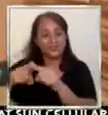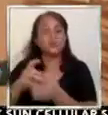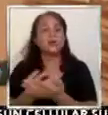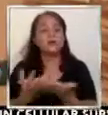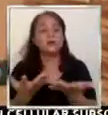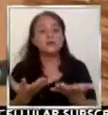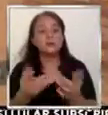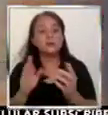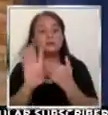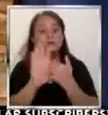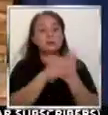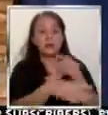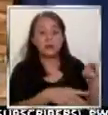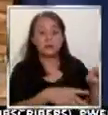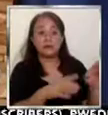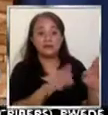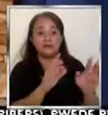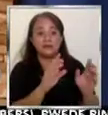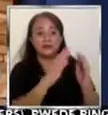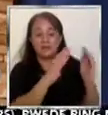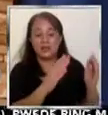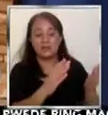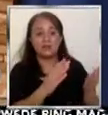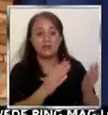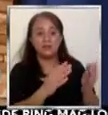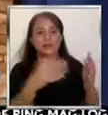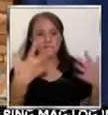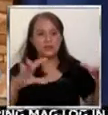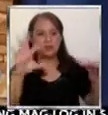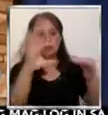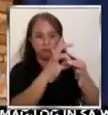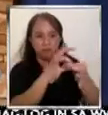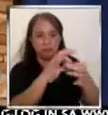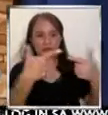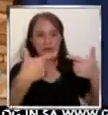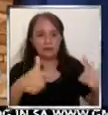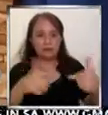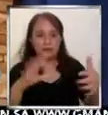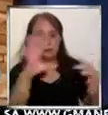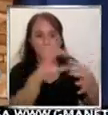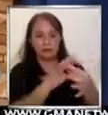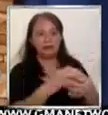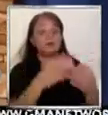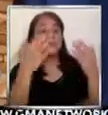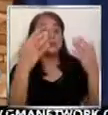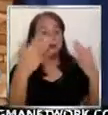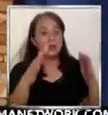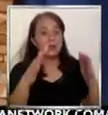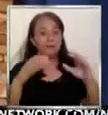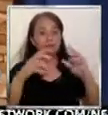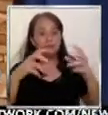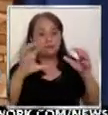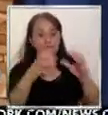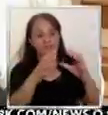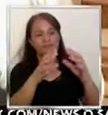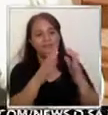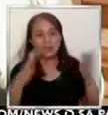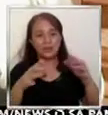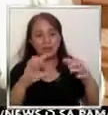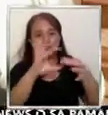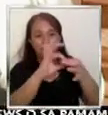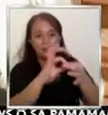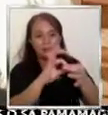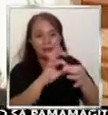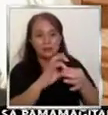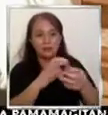niya, nakakadena na po yung gate. Tapos may malaking padlock. Tapos pahawak ko po yung baby ko. Pinukpo ko po ng bato